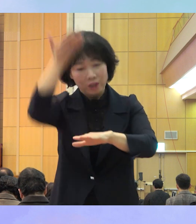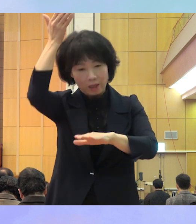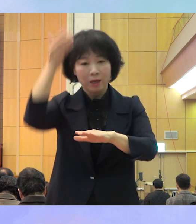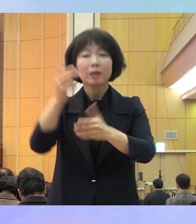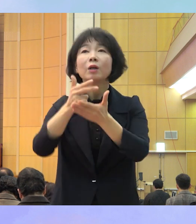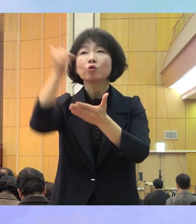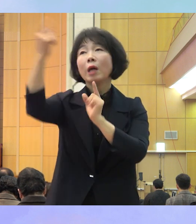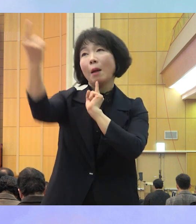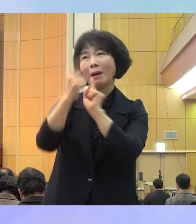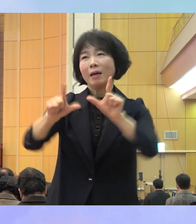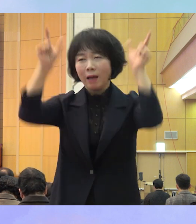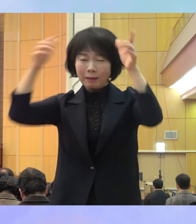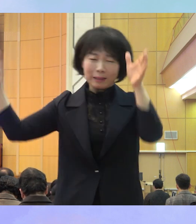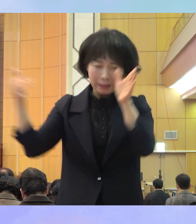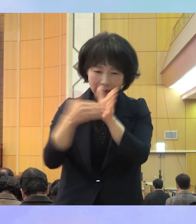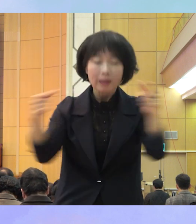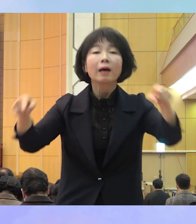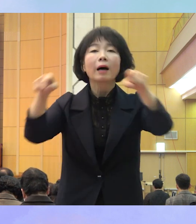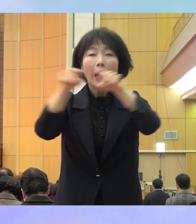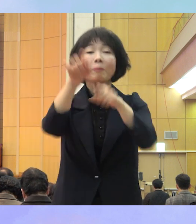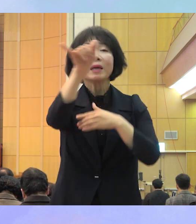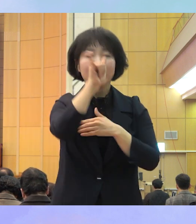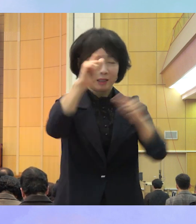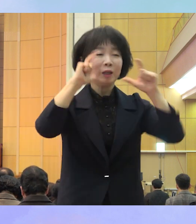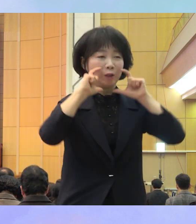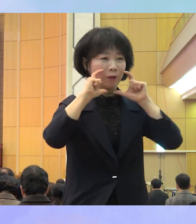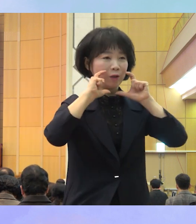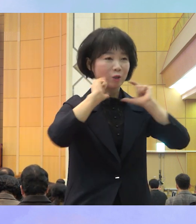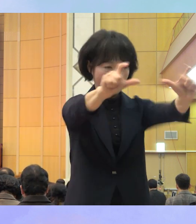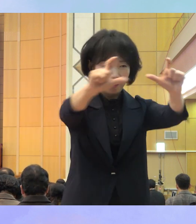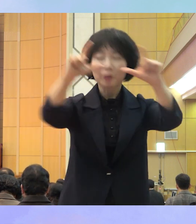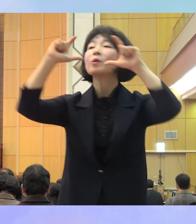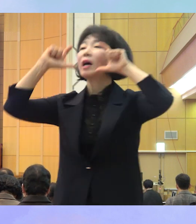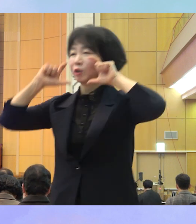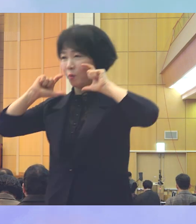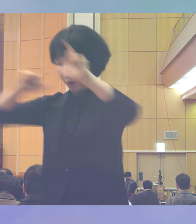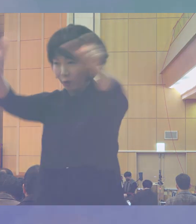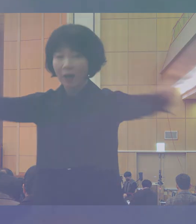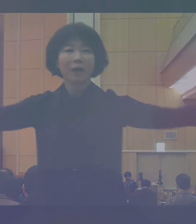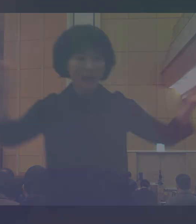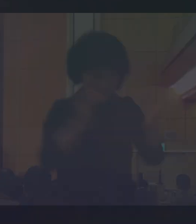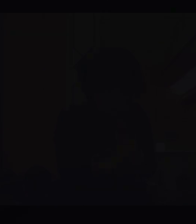범사위에와 주님 앞에 서는 그날까지 함께할지어다.